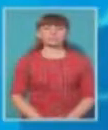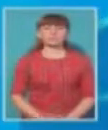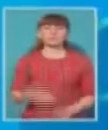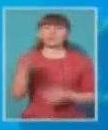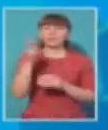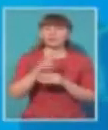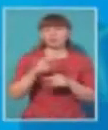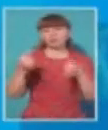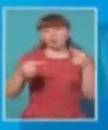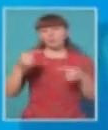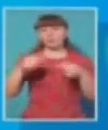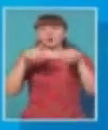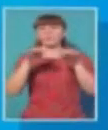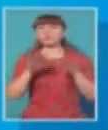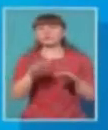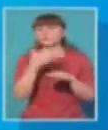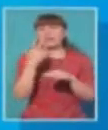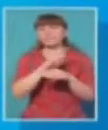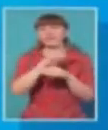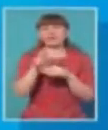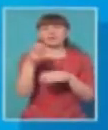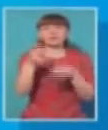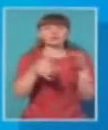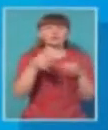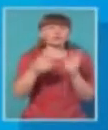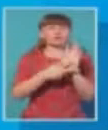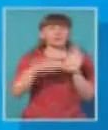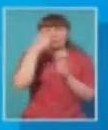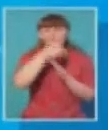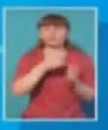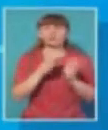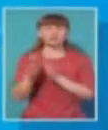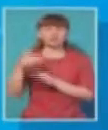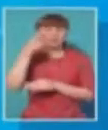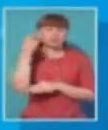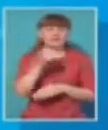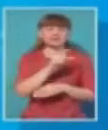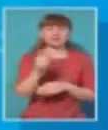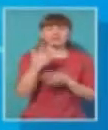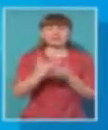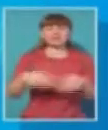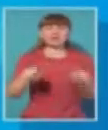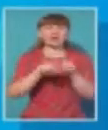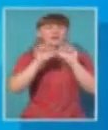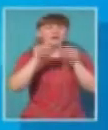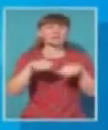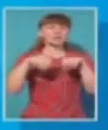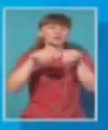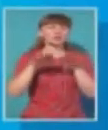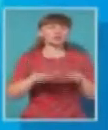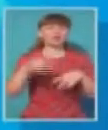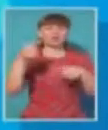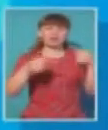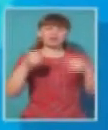Прийти к компромиссу, не обращаясь в суд. Вот уже 8-й год у казахстанцев есть такая возможность. Решать конфликты